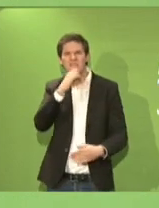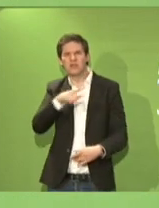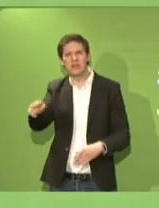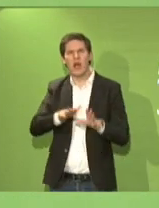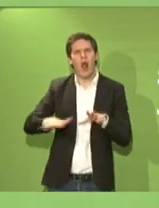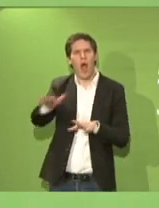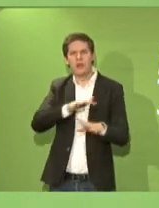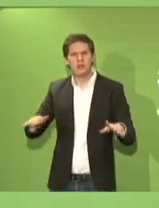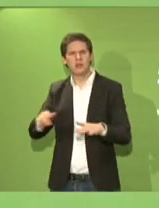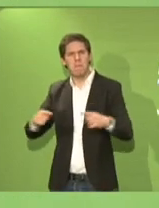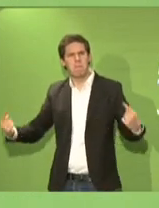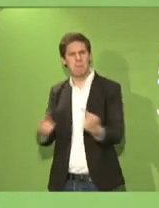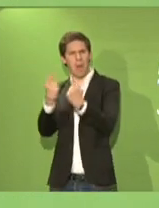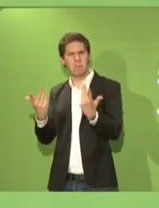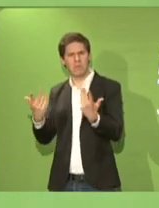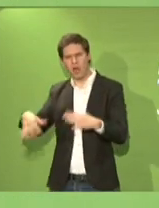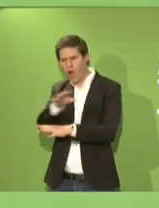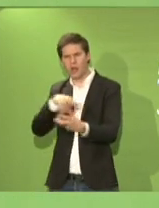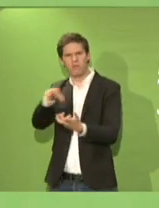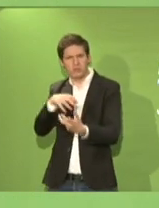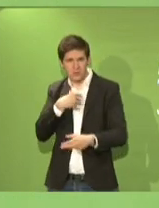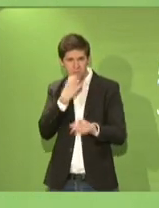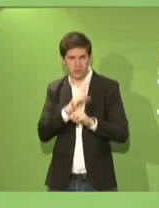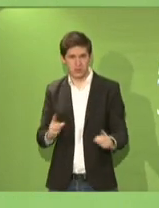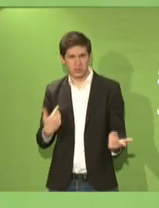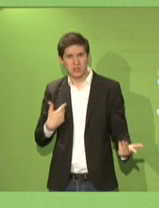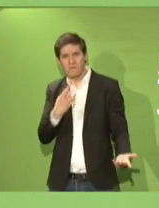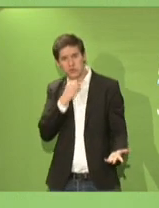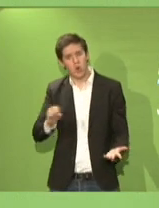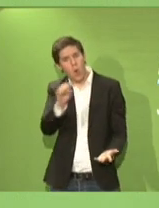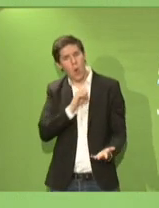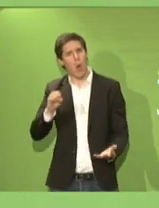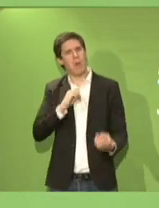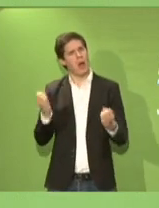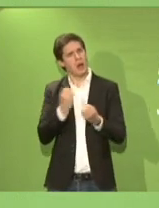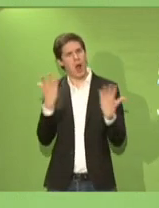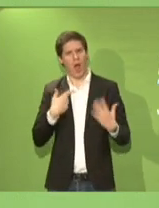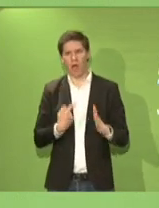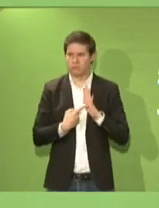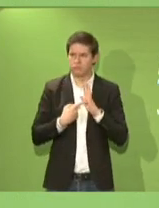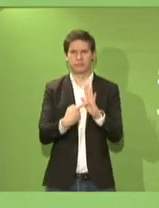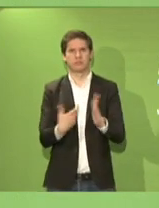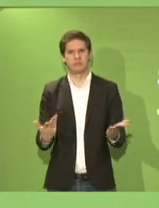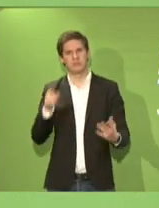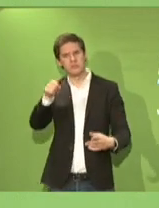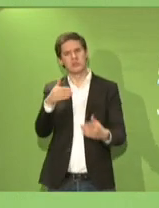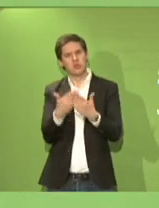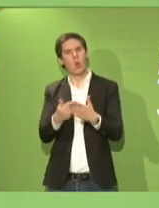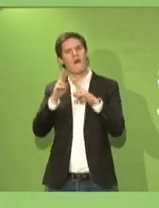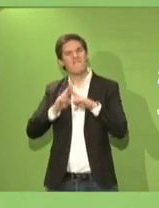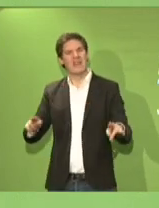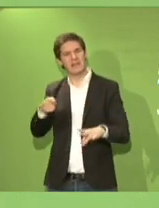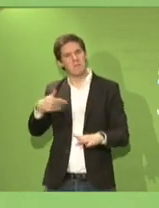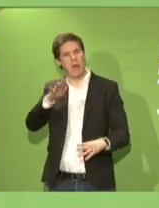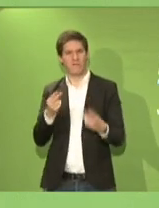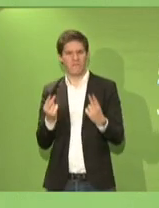der gesamten Region. Hier ist es wichtig, dass wir als Europa eine klare Haltung formulieren, die diese friedliche Lösung